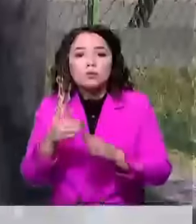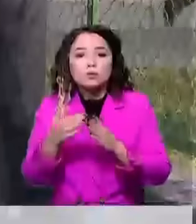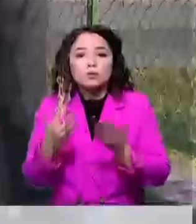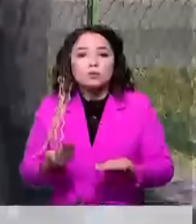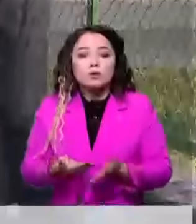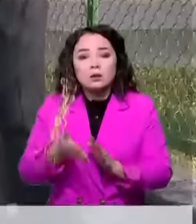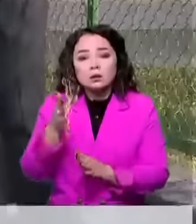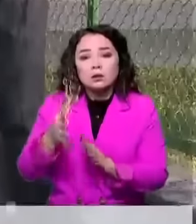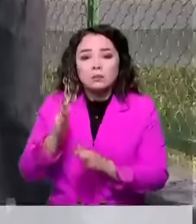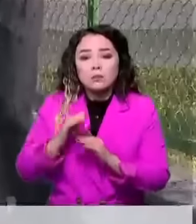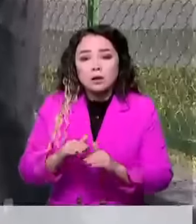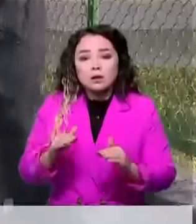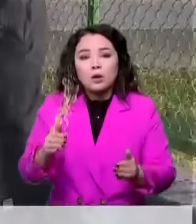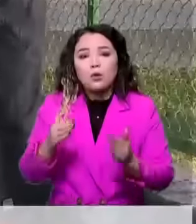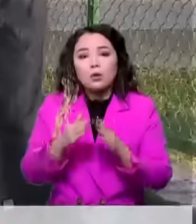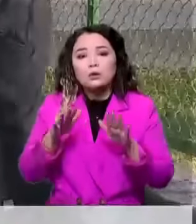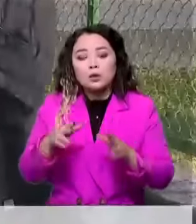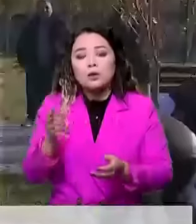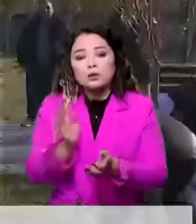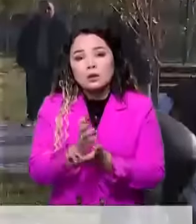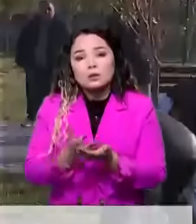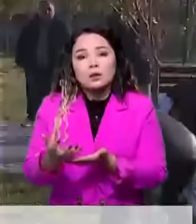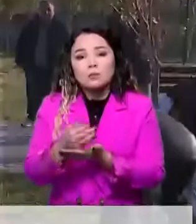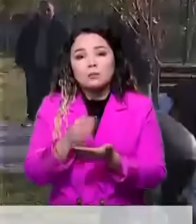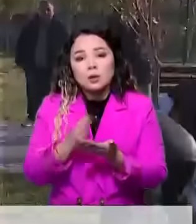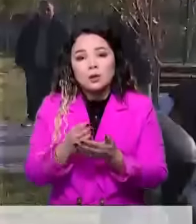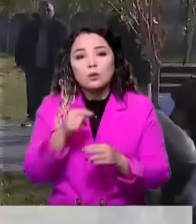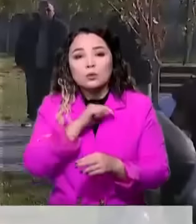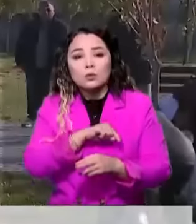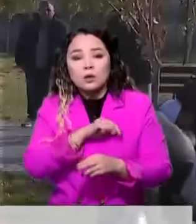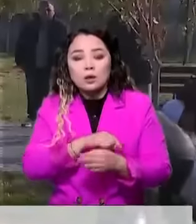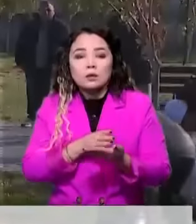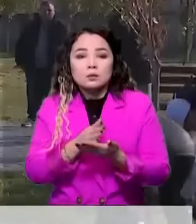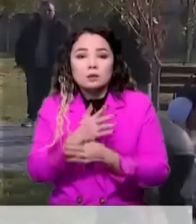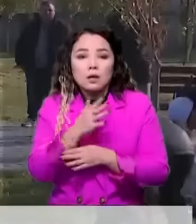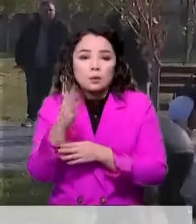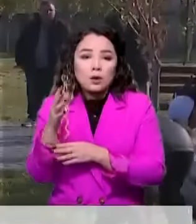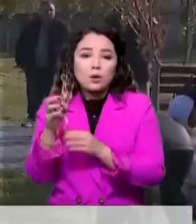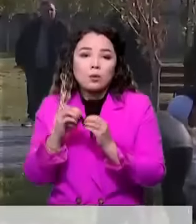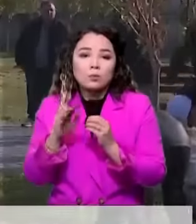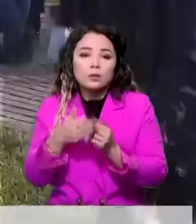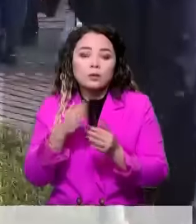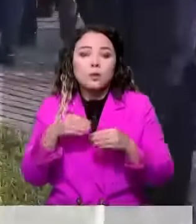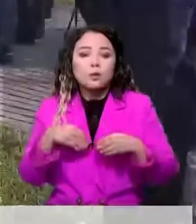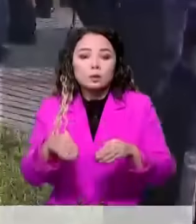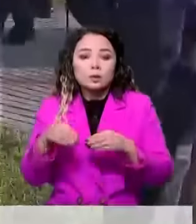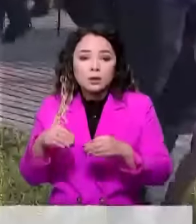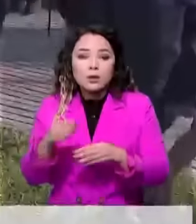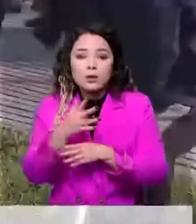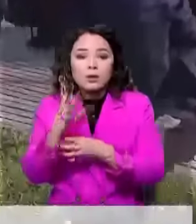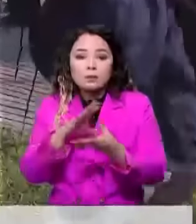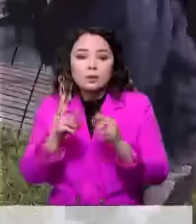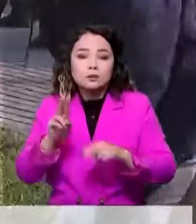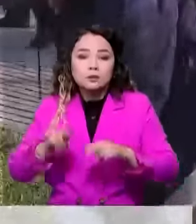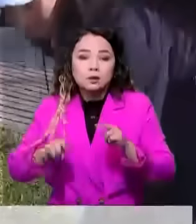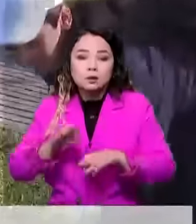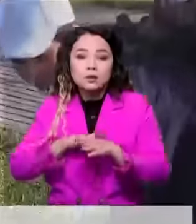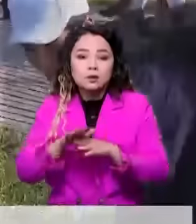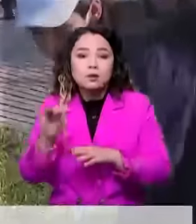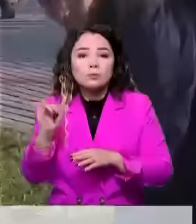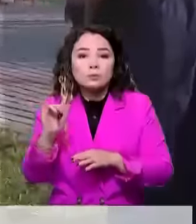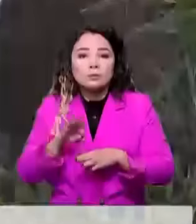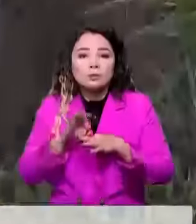тұрғын үйлер мен балалар ойын алаңдарын қоқыстан тазартты. Руханият саябағына 10 мың көшет егіп, ағаш түптерін әктеді.